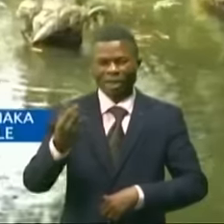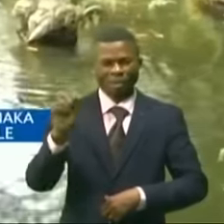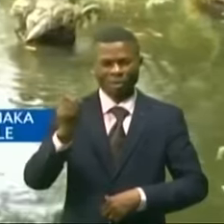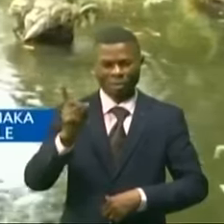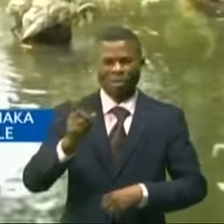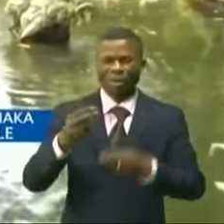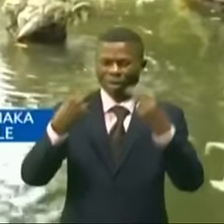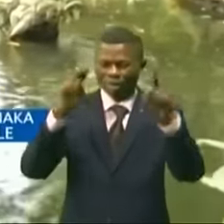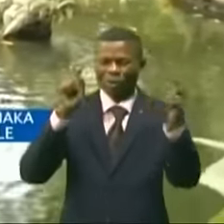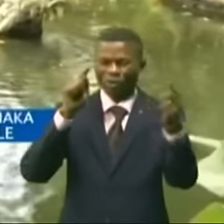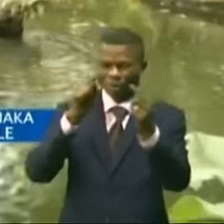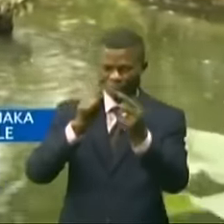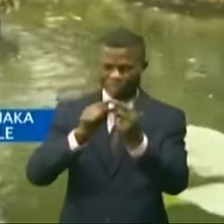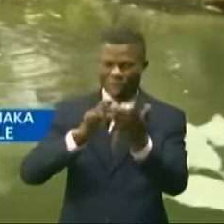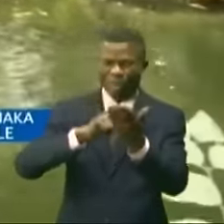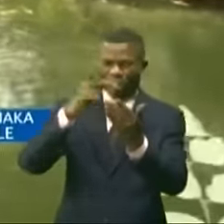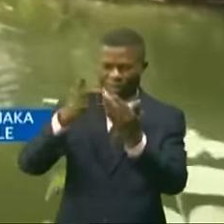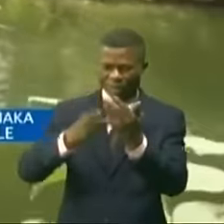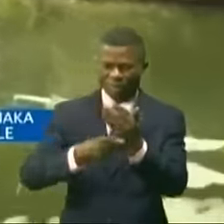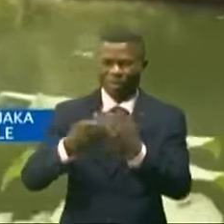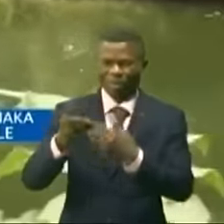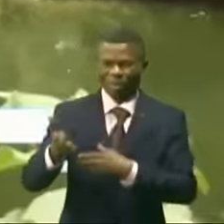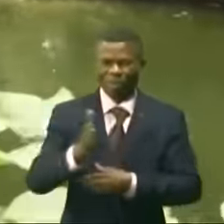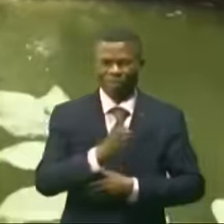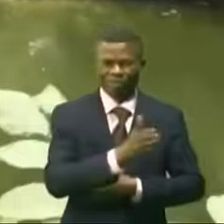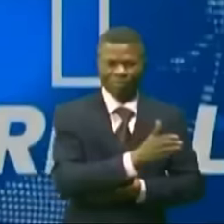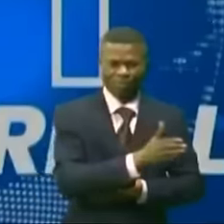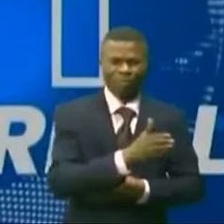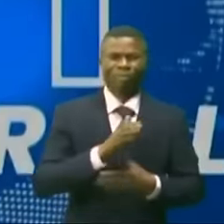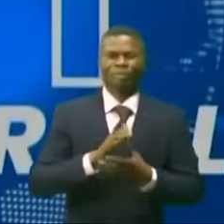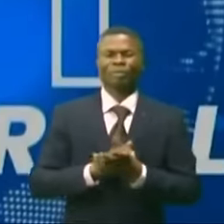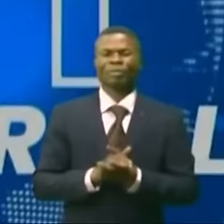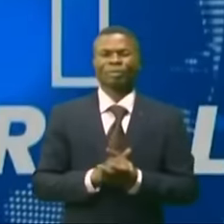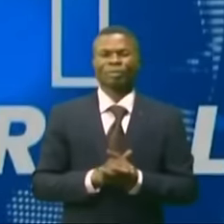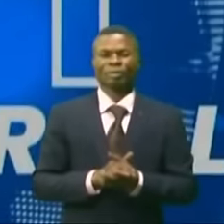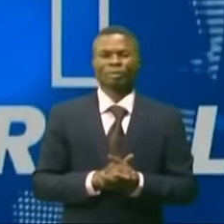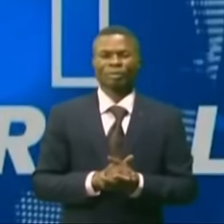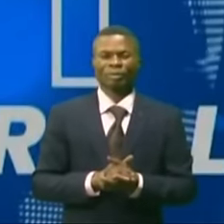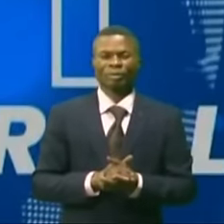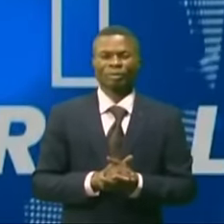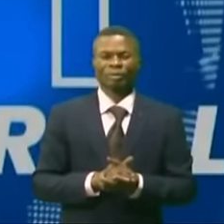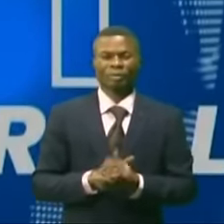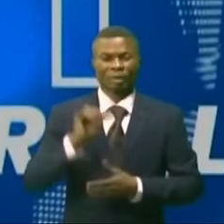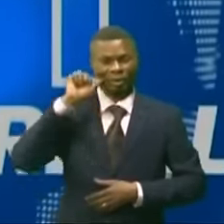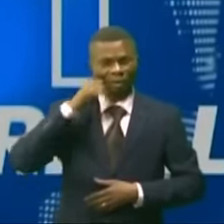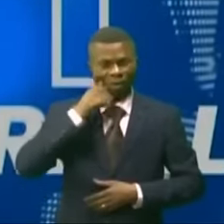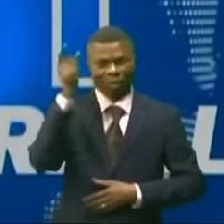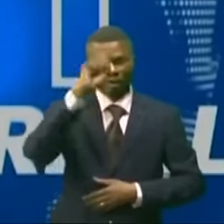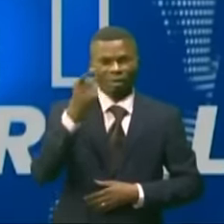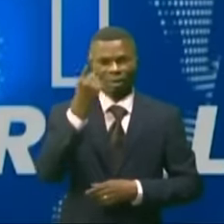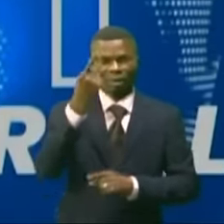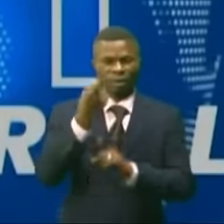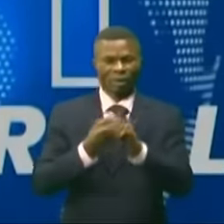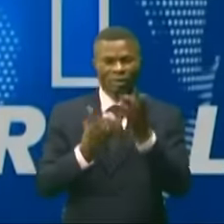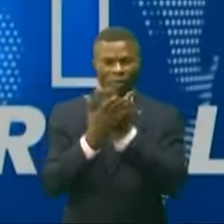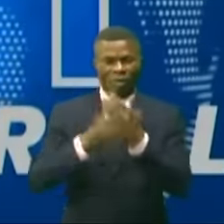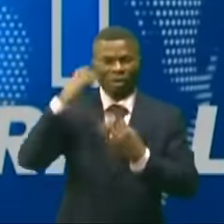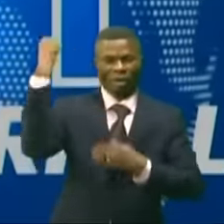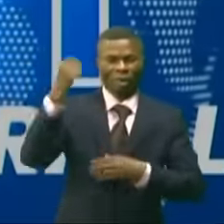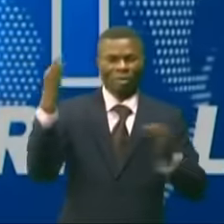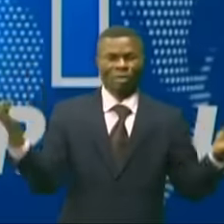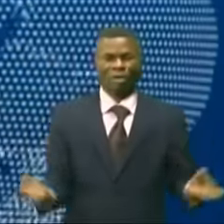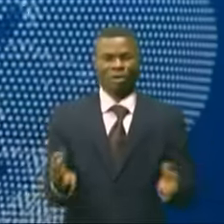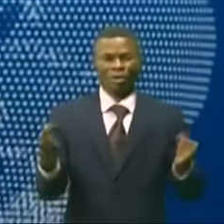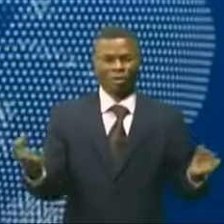atteindre les objectifs lui assignés c'est demain le 31 juillet que le monde va